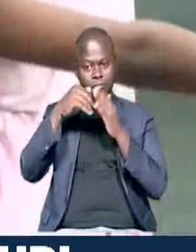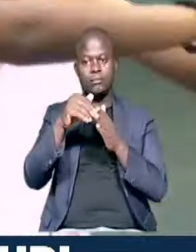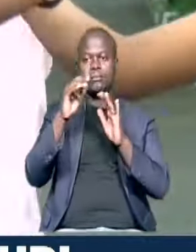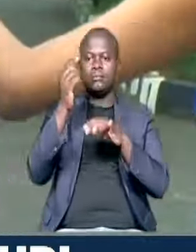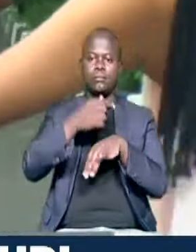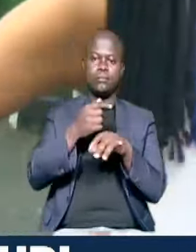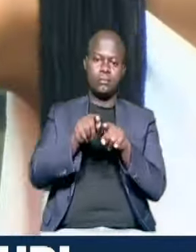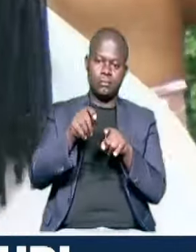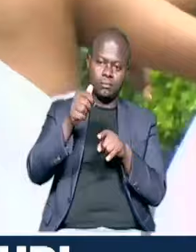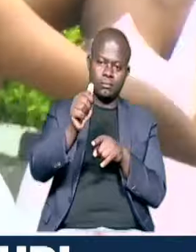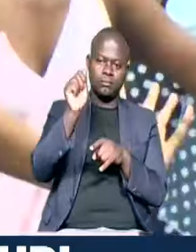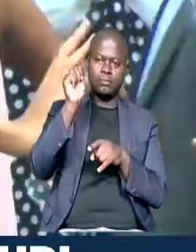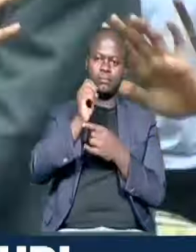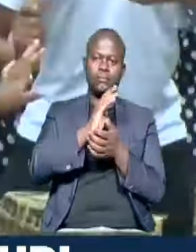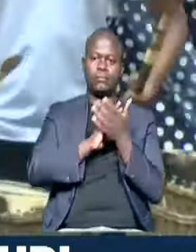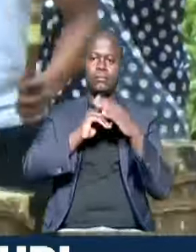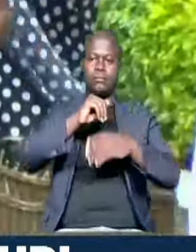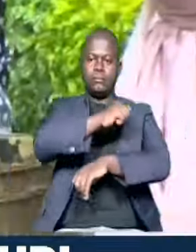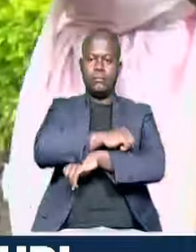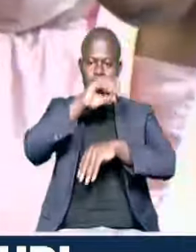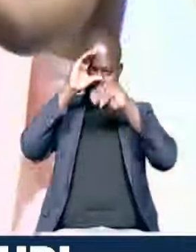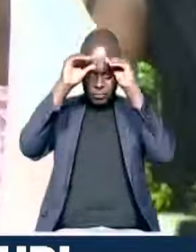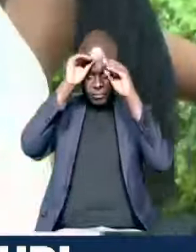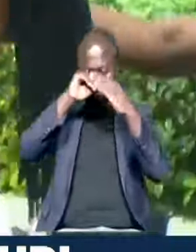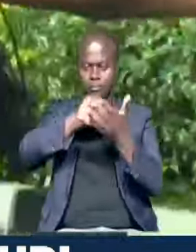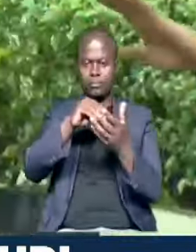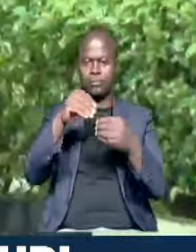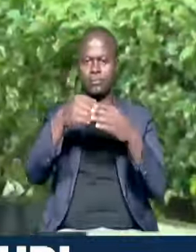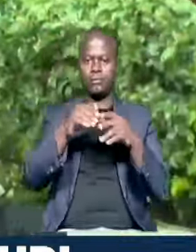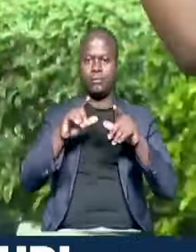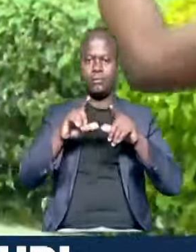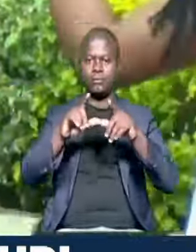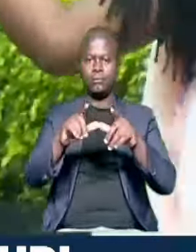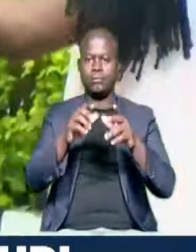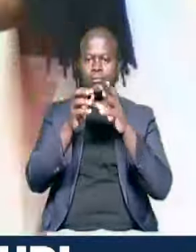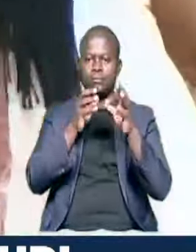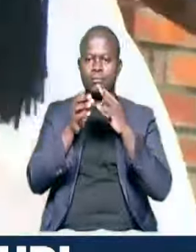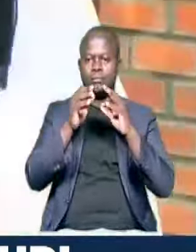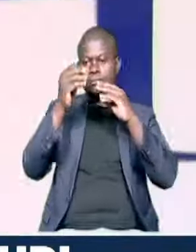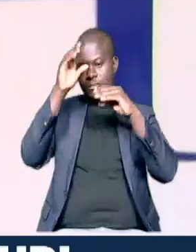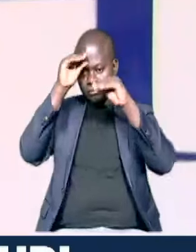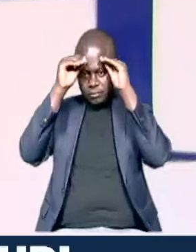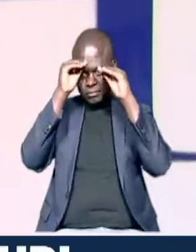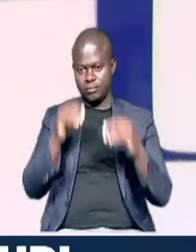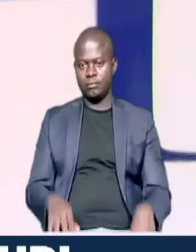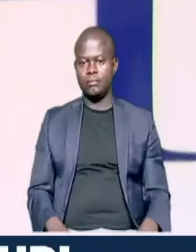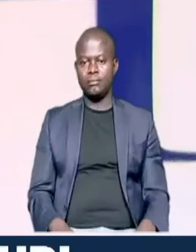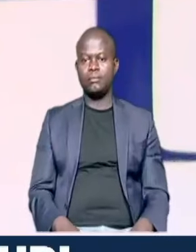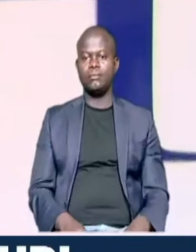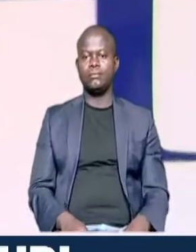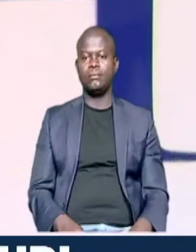nk'uyu bamwe mu banyeshuri biga mu bigo byatangiwemo ibiganiro bagaruka ku masomo bibasigiye icyo nizemo